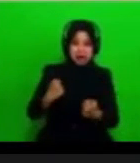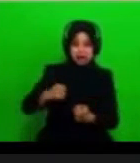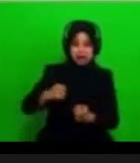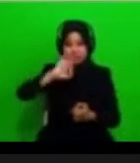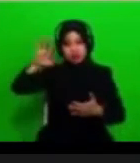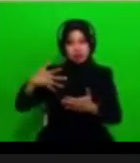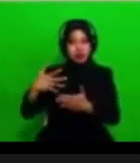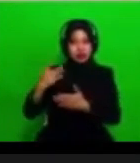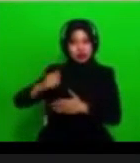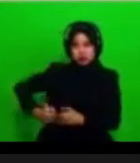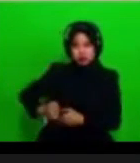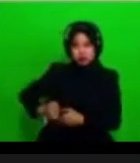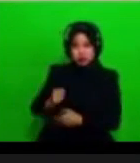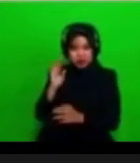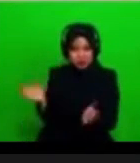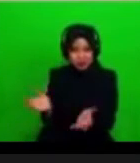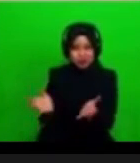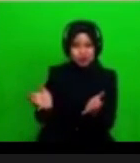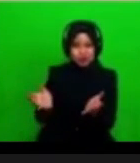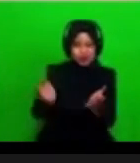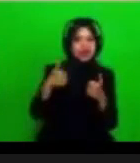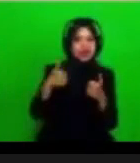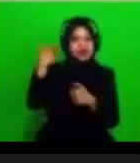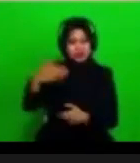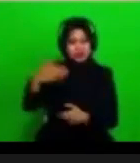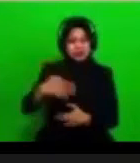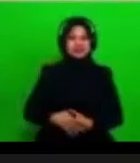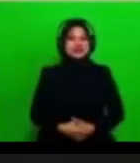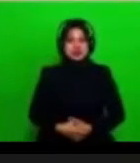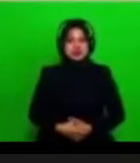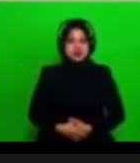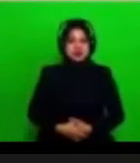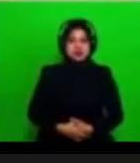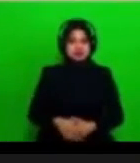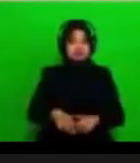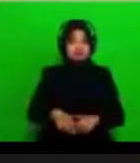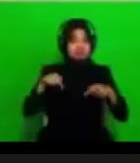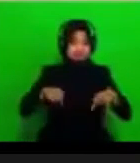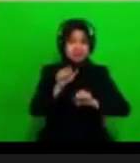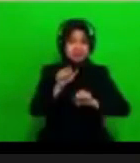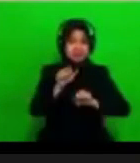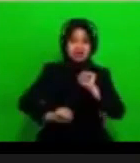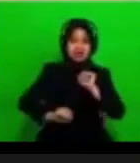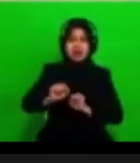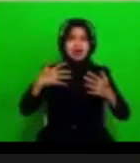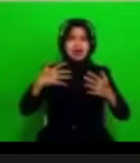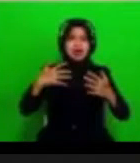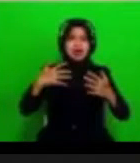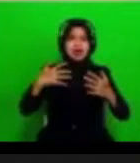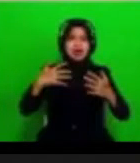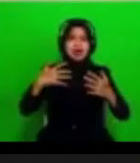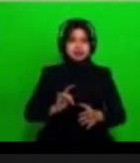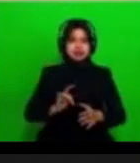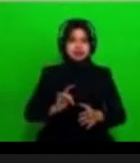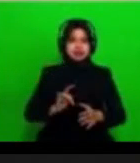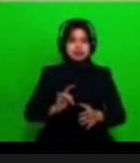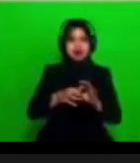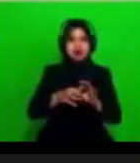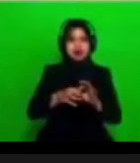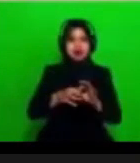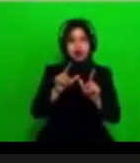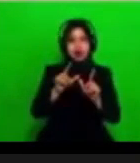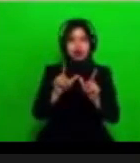BPP Kemdikbudristek RI/PUSPK yang bekerjasama dengan Dharma Wanita Persatuan Pusat. Luar biasa.